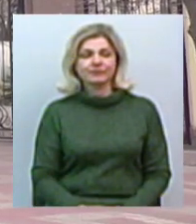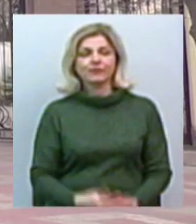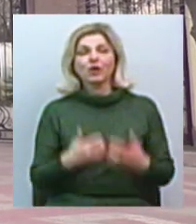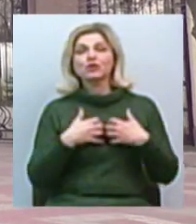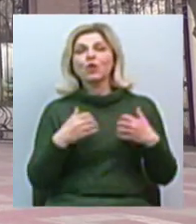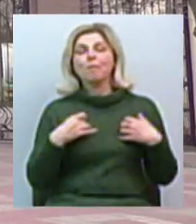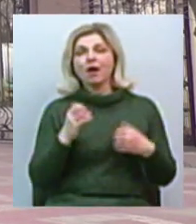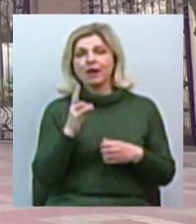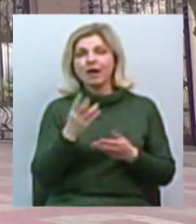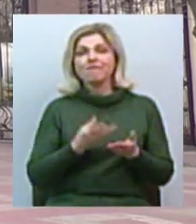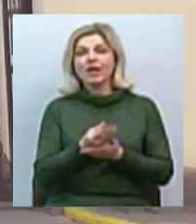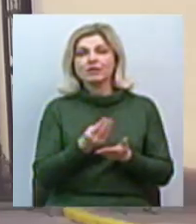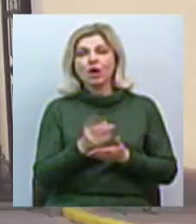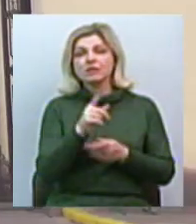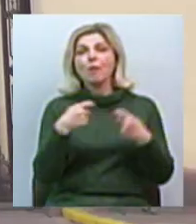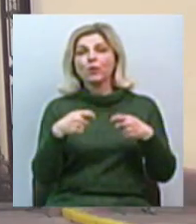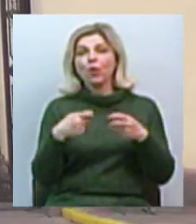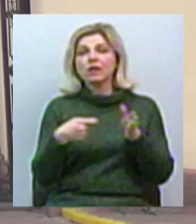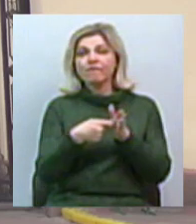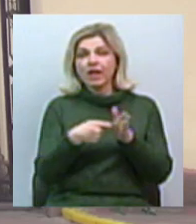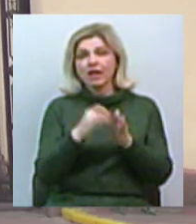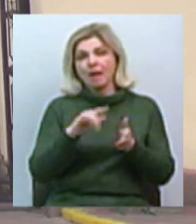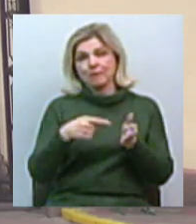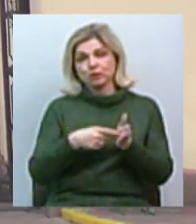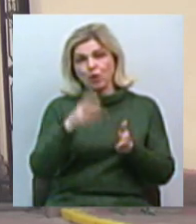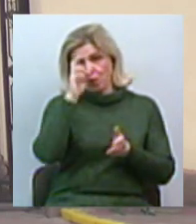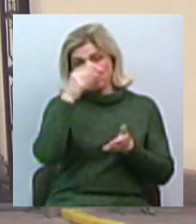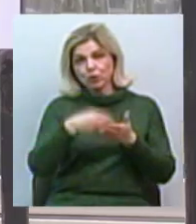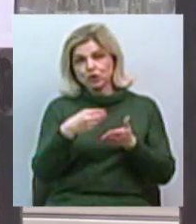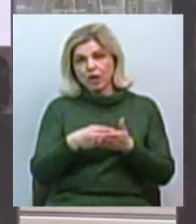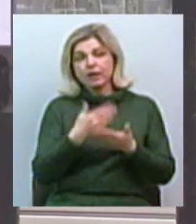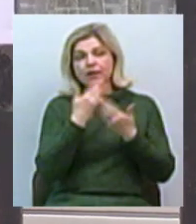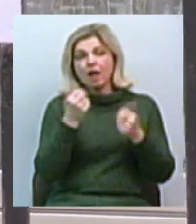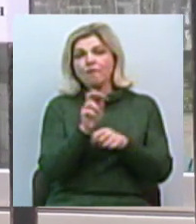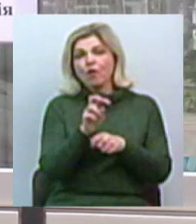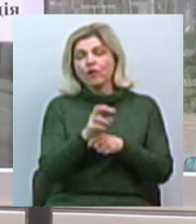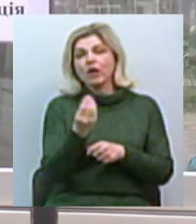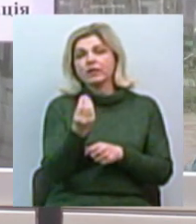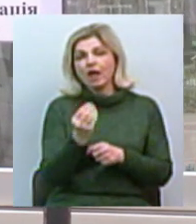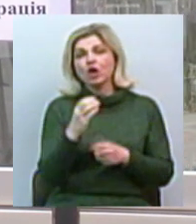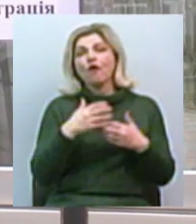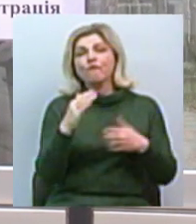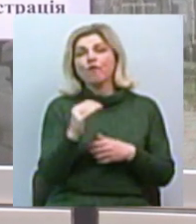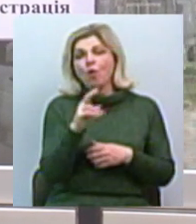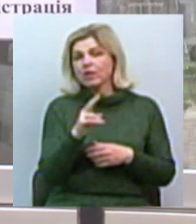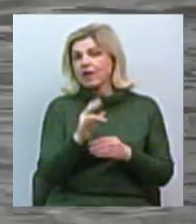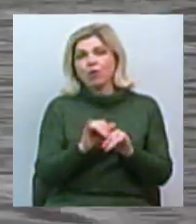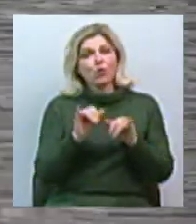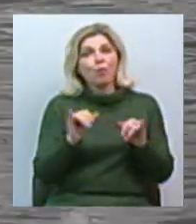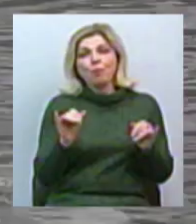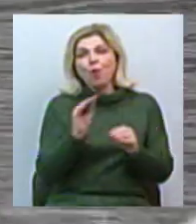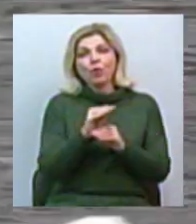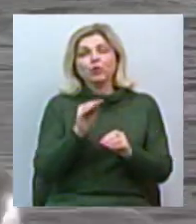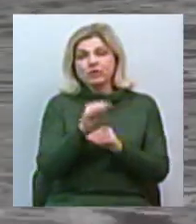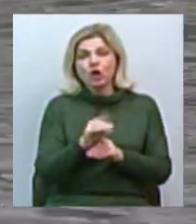Зоопарк фінансується за рахунок продажу квитків та з міського бюджету. Через відсутність відвідувачів грошовий фонд зоопарку не поповнюється. В